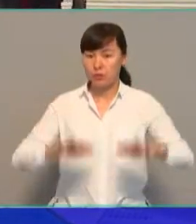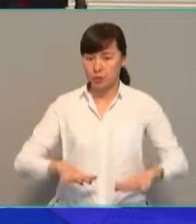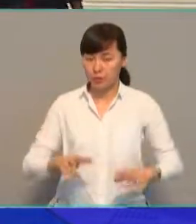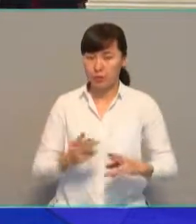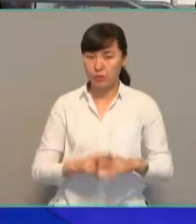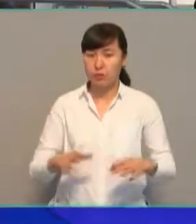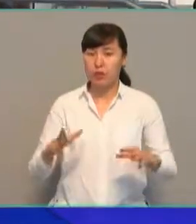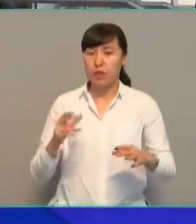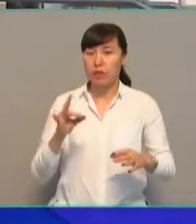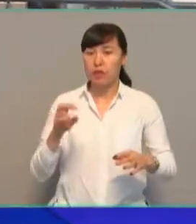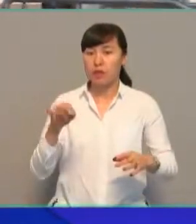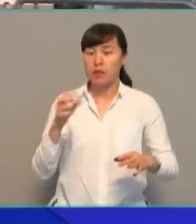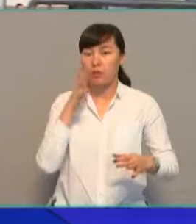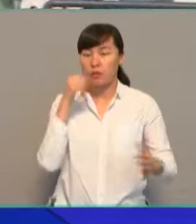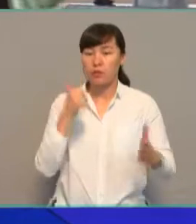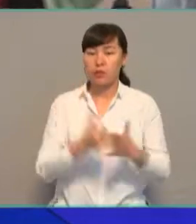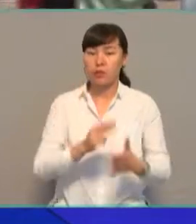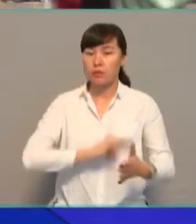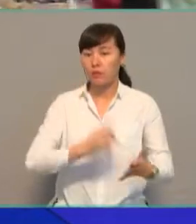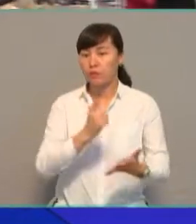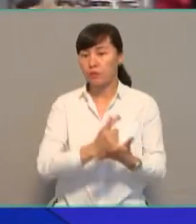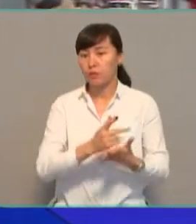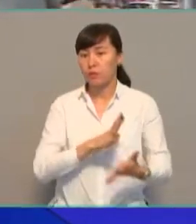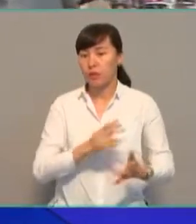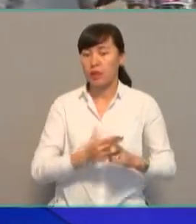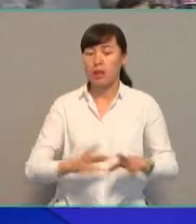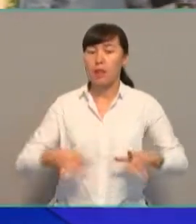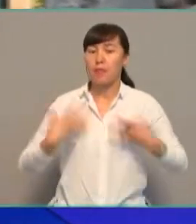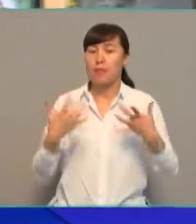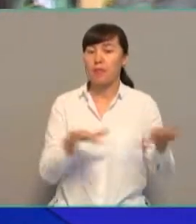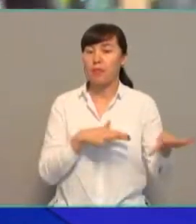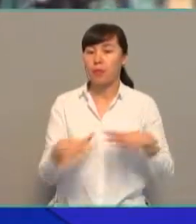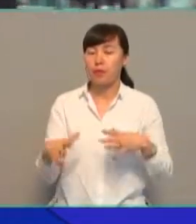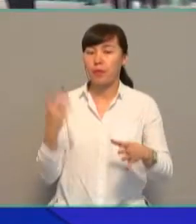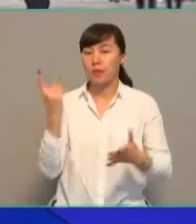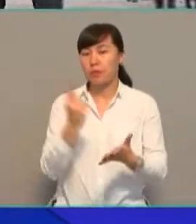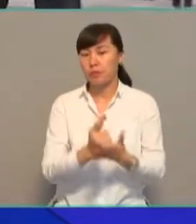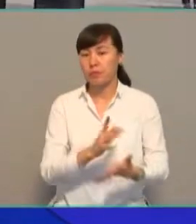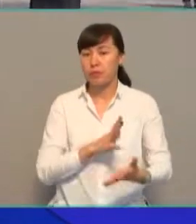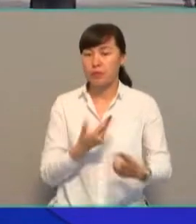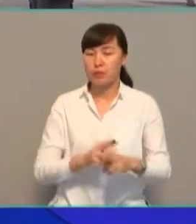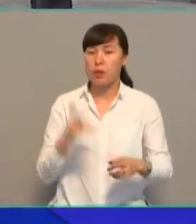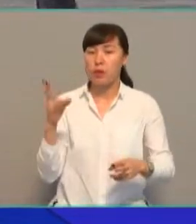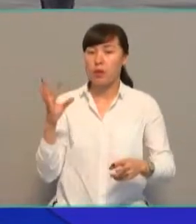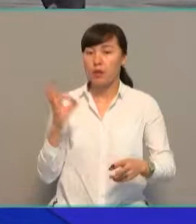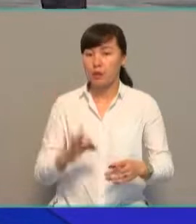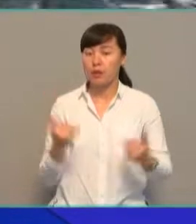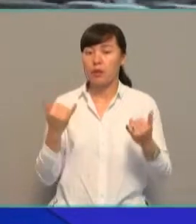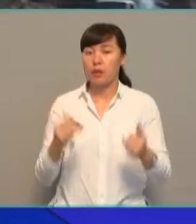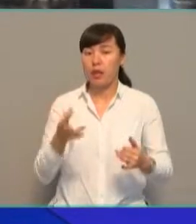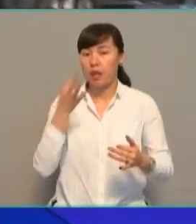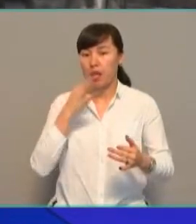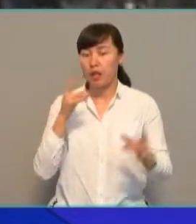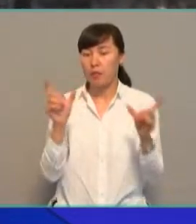орталықтары карантин уақыты біткенше толық жұмыстарын тоқтатты. Мерекелік жиындарға да шектеу қойылды. Десекте, дәріханалар